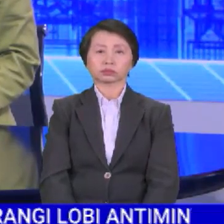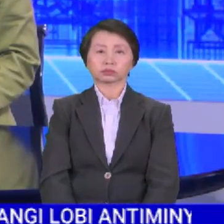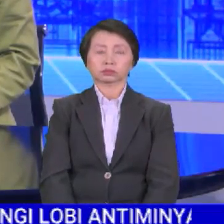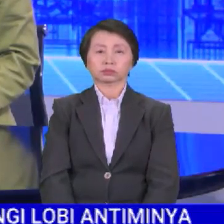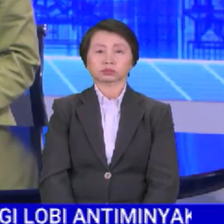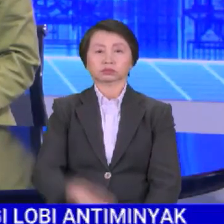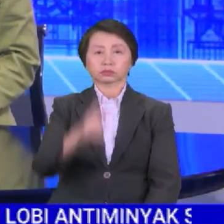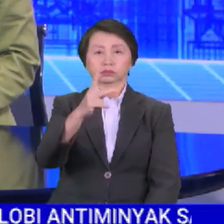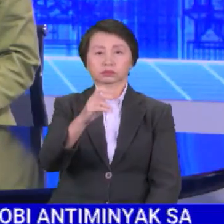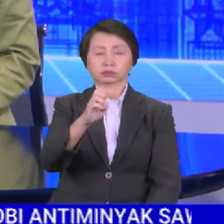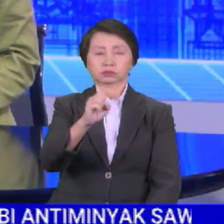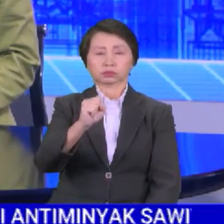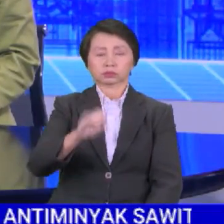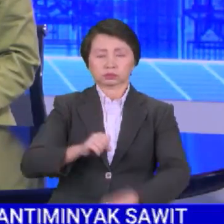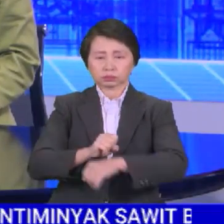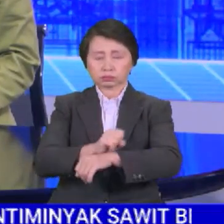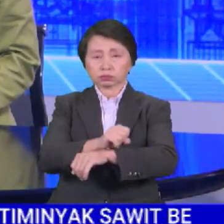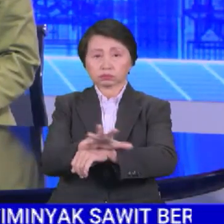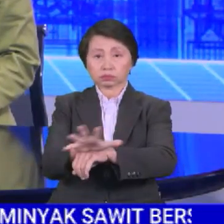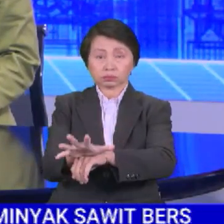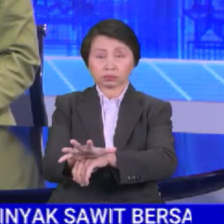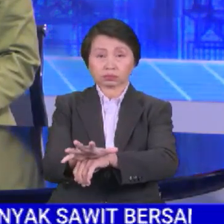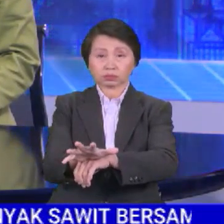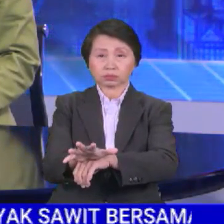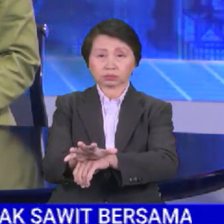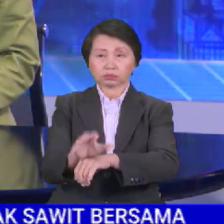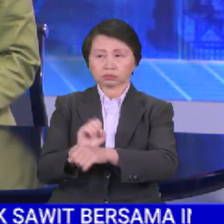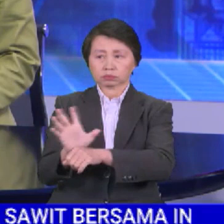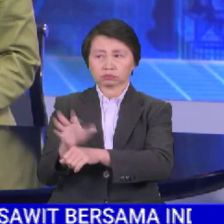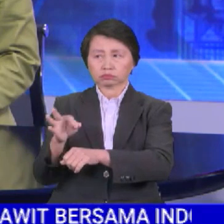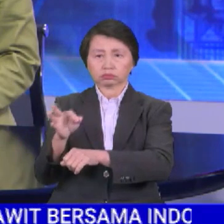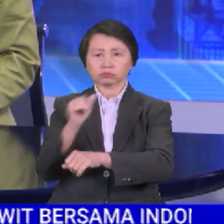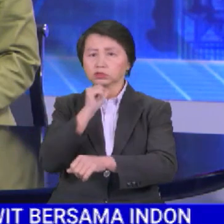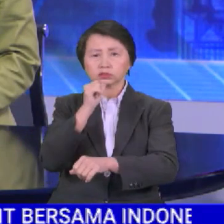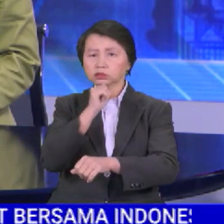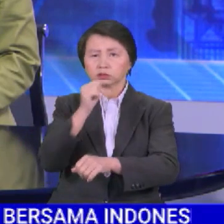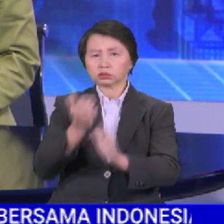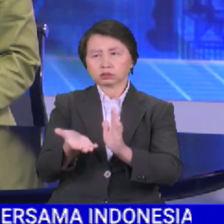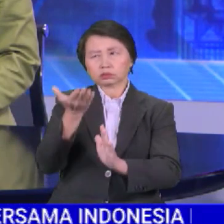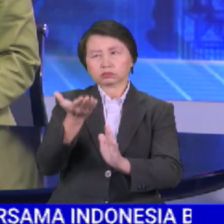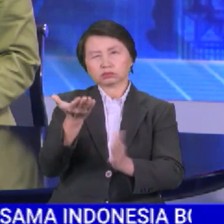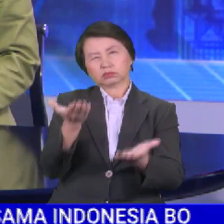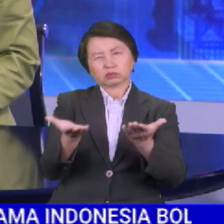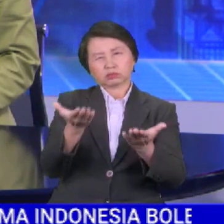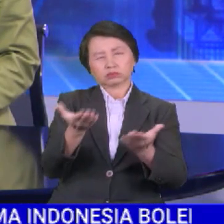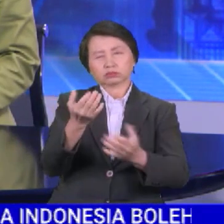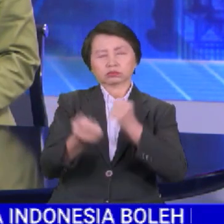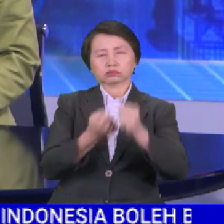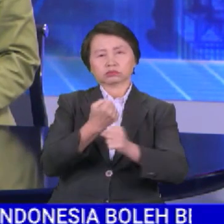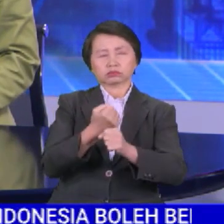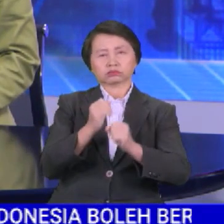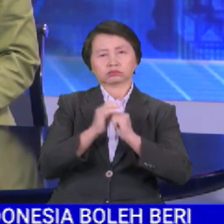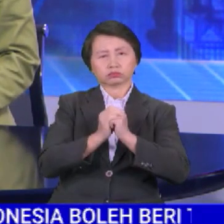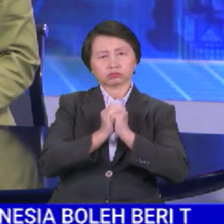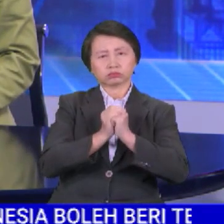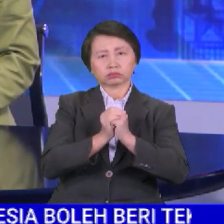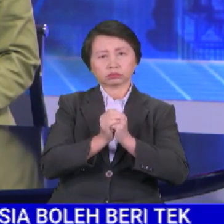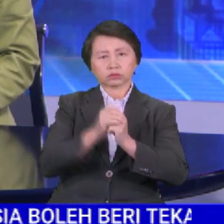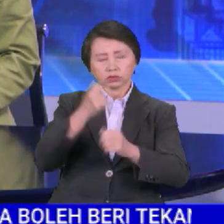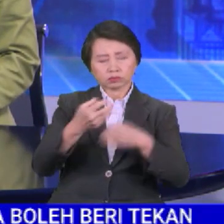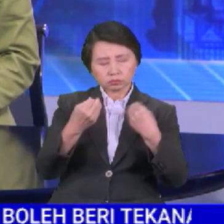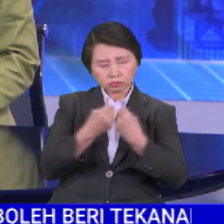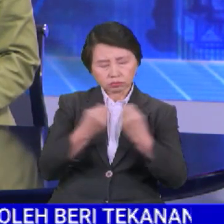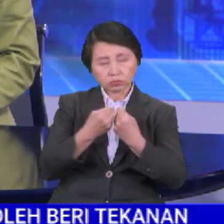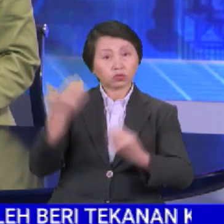Saudara, kes jangkitan COVID-19 dijangka tidak akan meningkat pada tahun baru Cina. Mengambil kira statistik